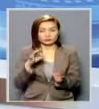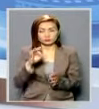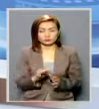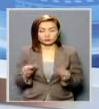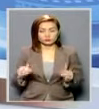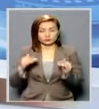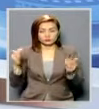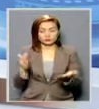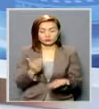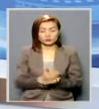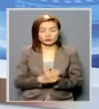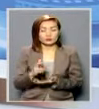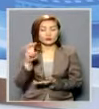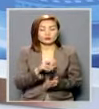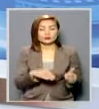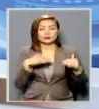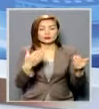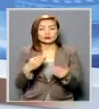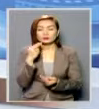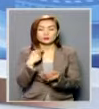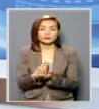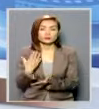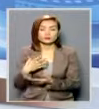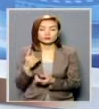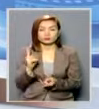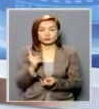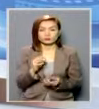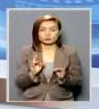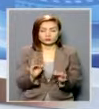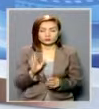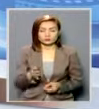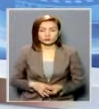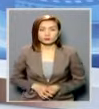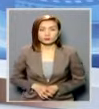9,9%-ға өсті. Доллар өссе, баға неге қымбаттайды? Тілшіміз тарқатсын.